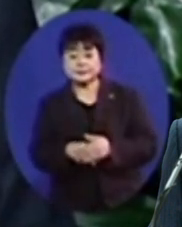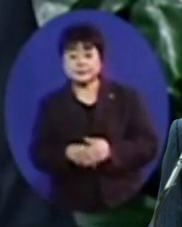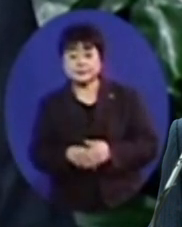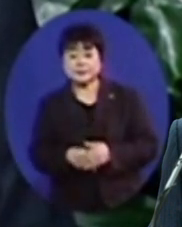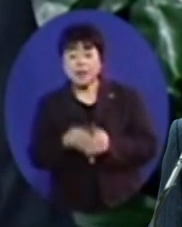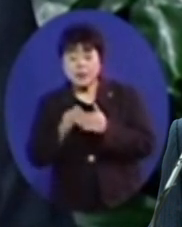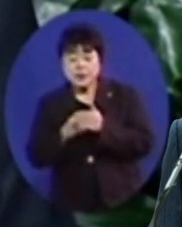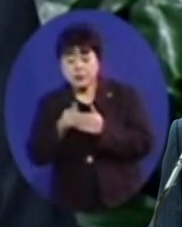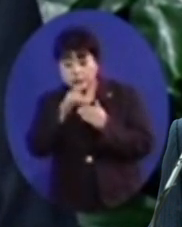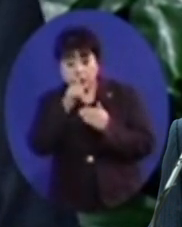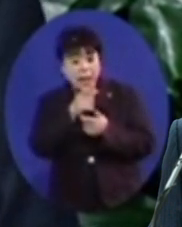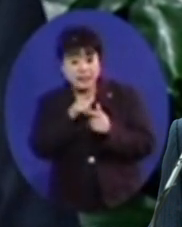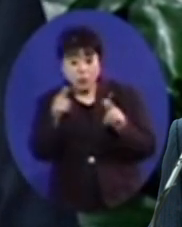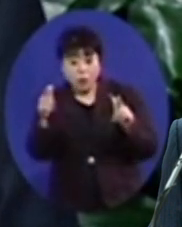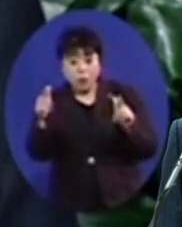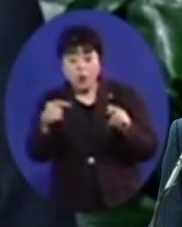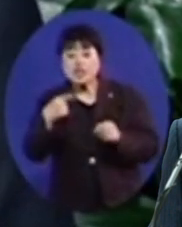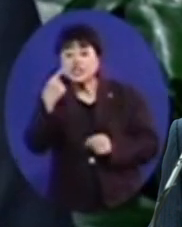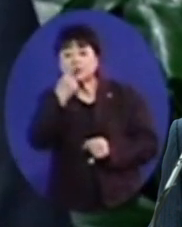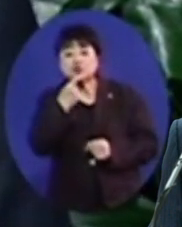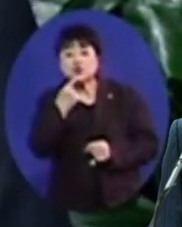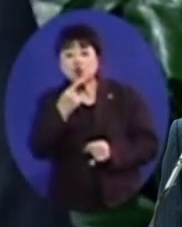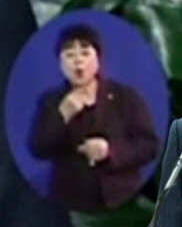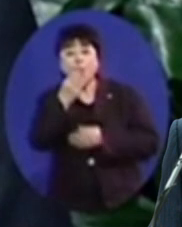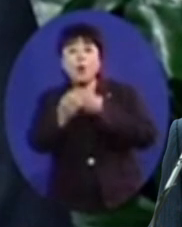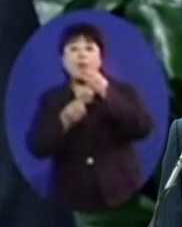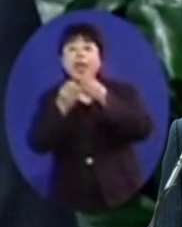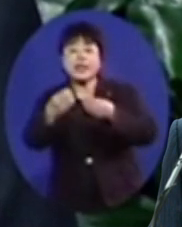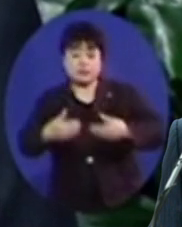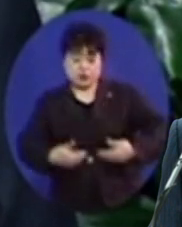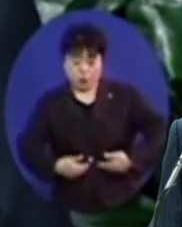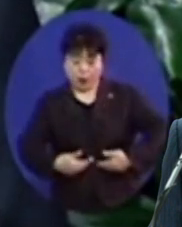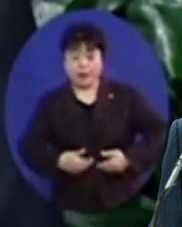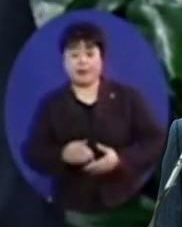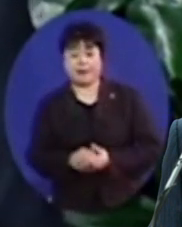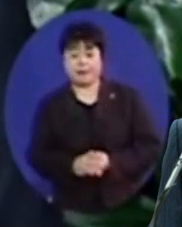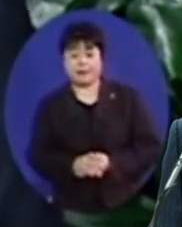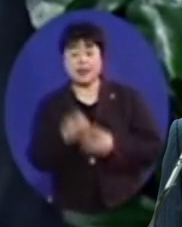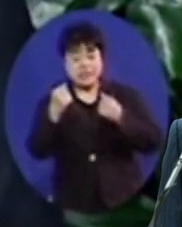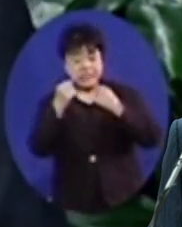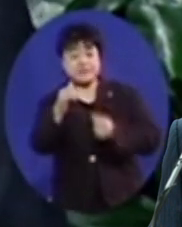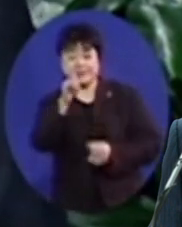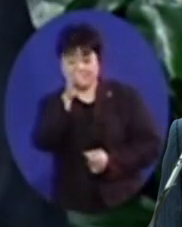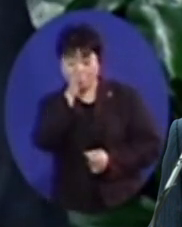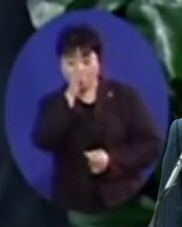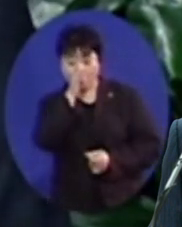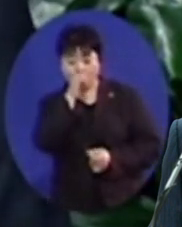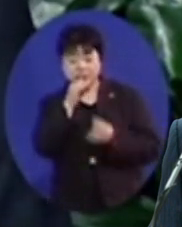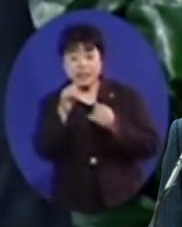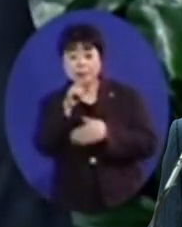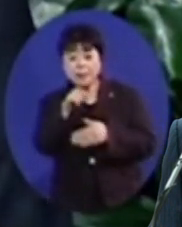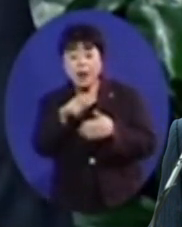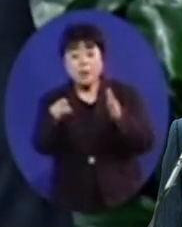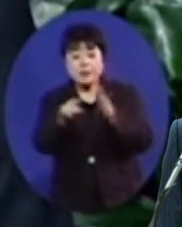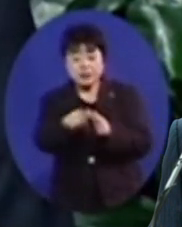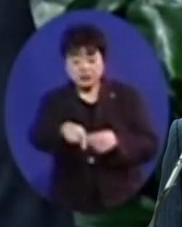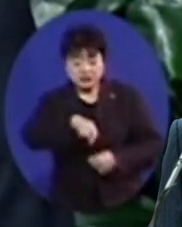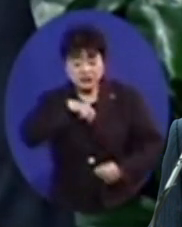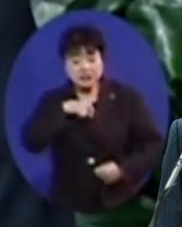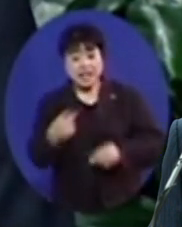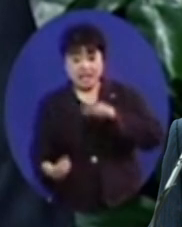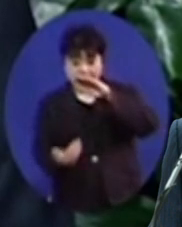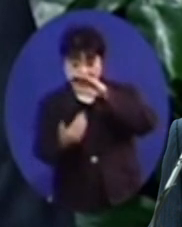비밀로 가지고 있을 것이 아니라 입술로 늘 고백해야 되는 것입니다. 그래야 힘이 있어요. 사람이 마음으로 믿어 의에